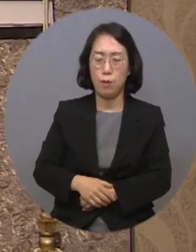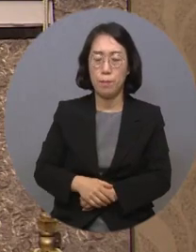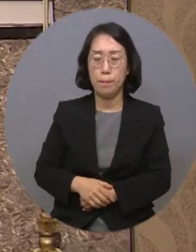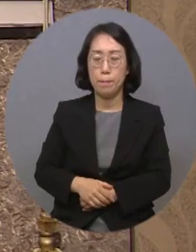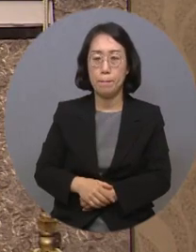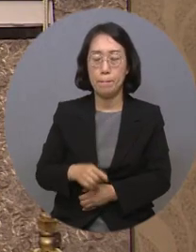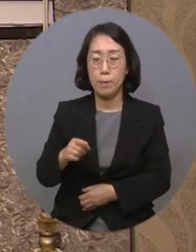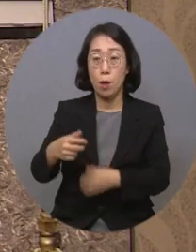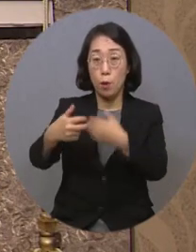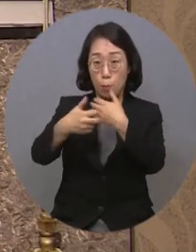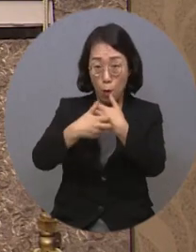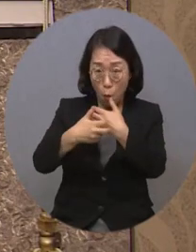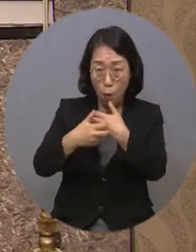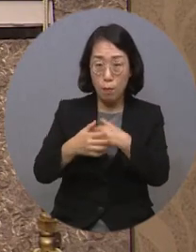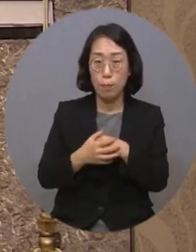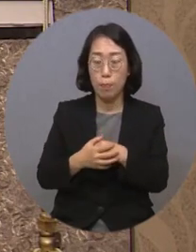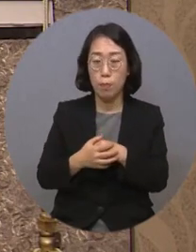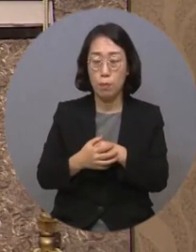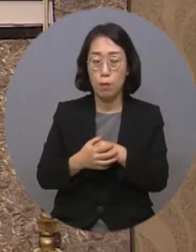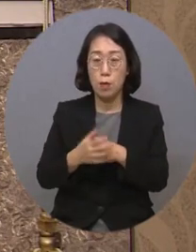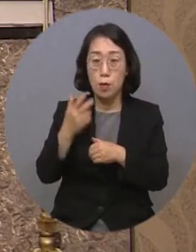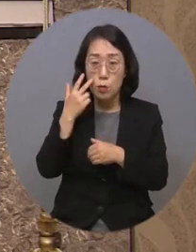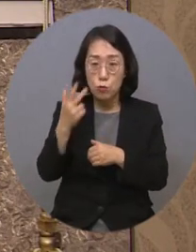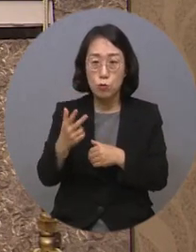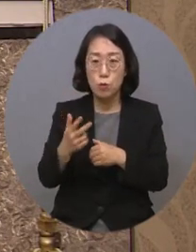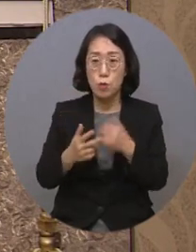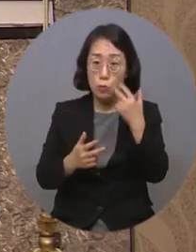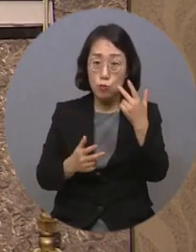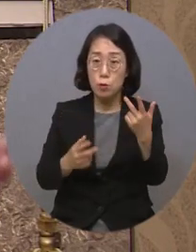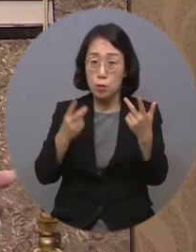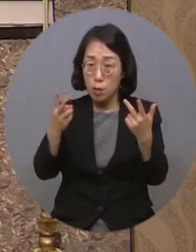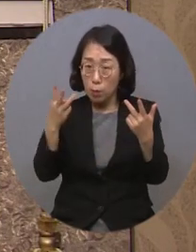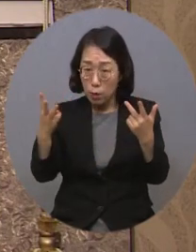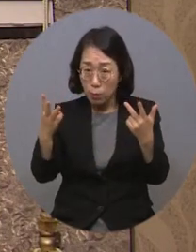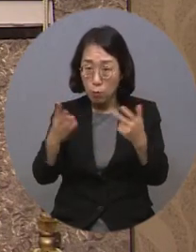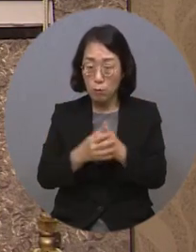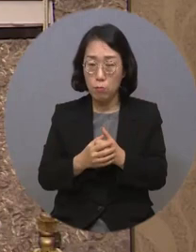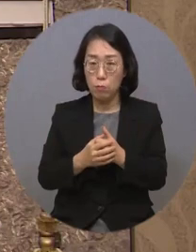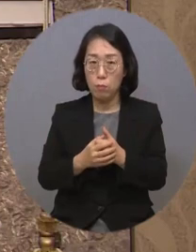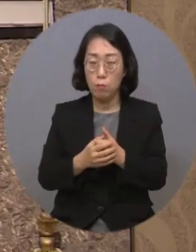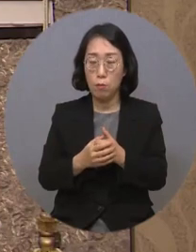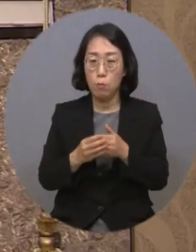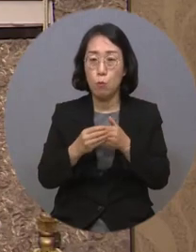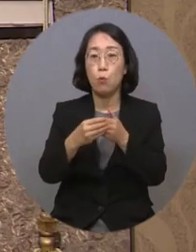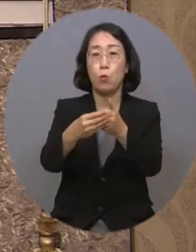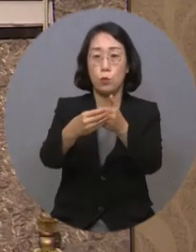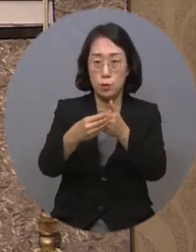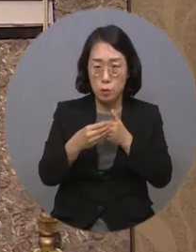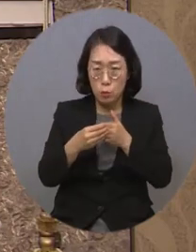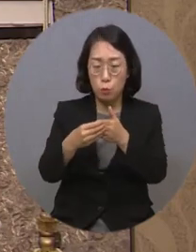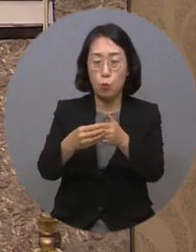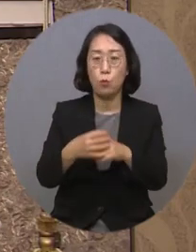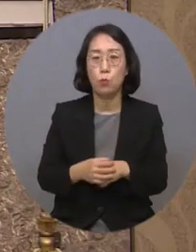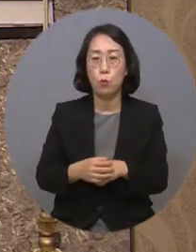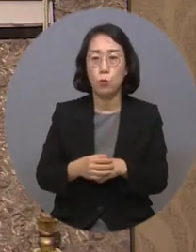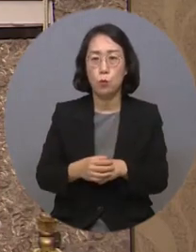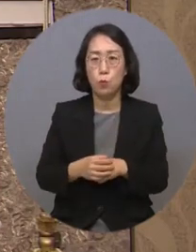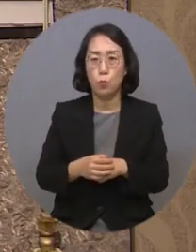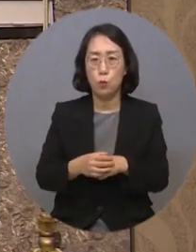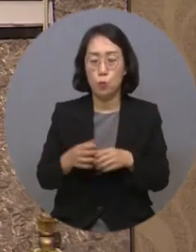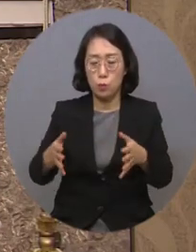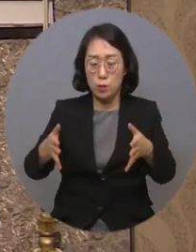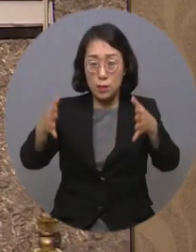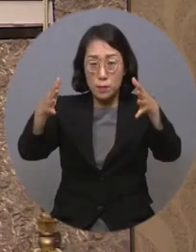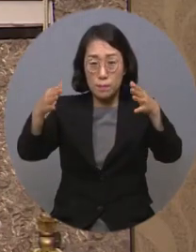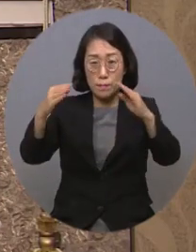뭐 일주일에 서너 번씩 가야 될 만큼 환경이 안 좋았어요. 너무 집도 너무 날림공사 집이라